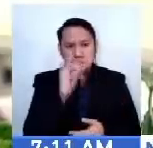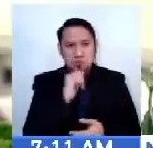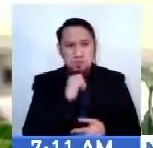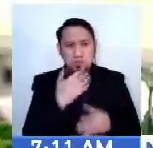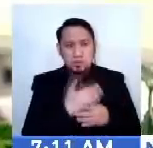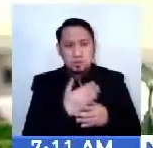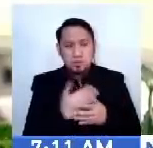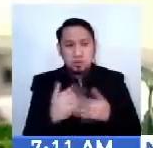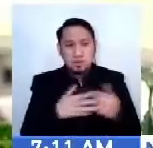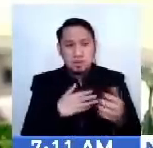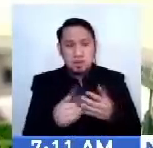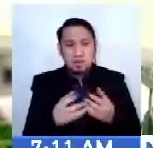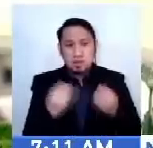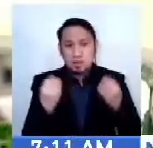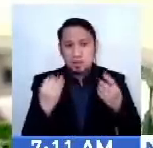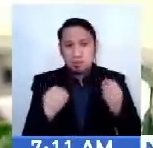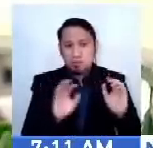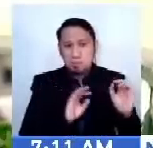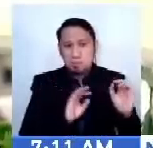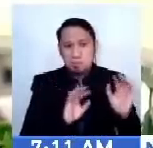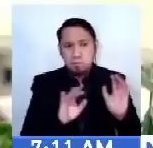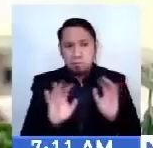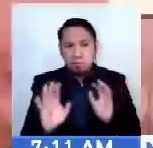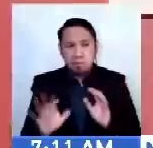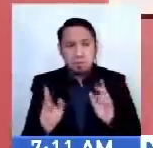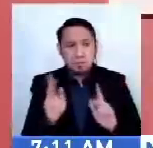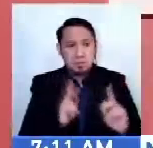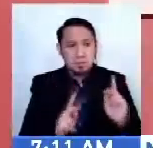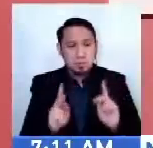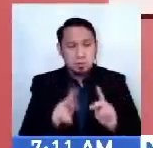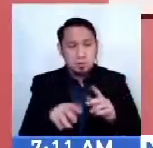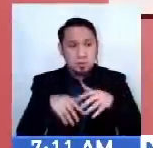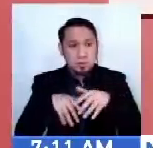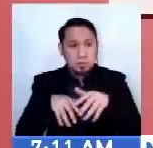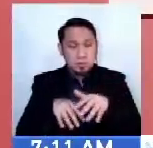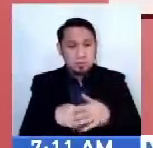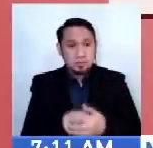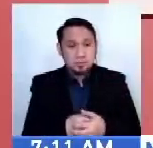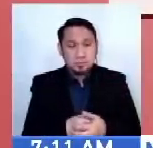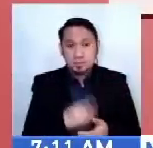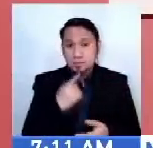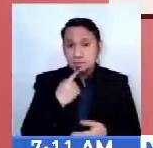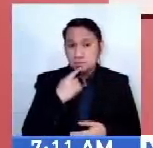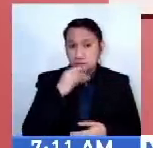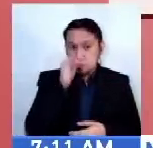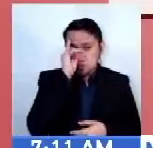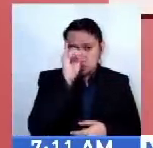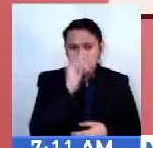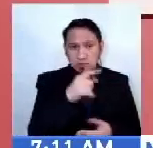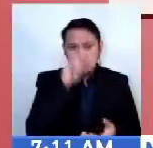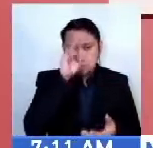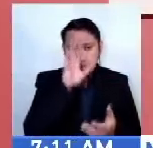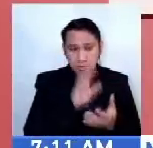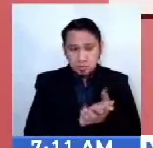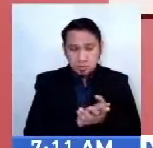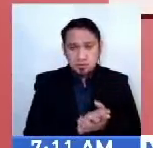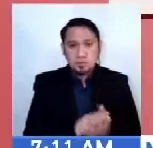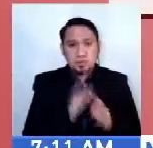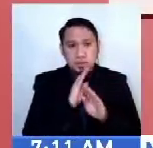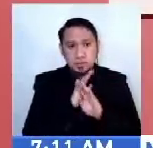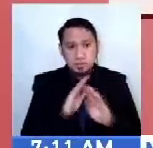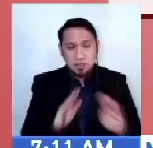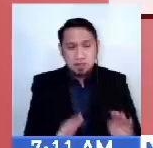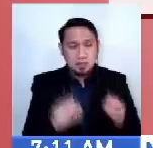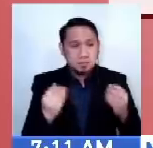tao ang campaign rallies ng ilan niyang katunggali. Sa isang pahay, sinabi ng kapo ni Moreno na naniniwala sila sa silent majority